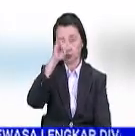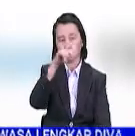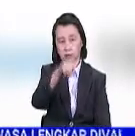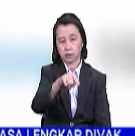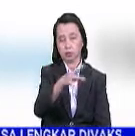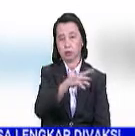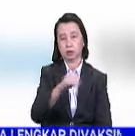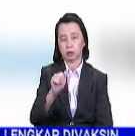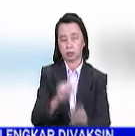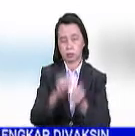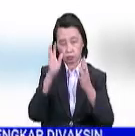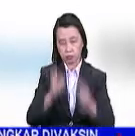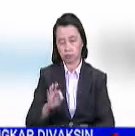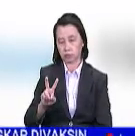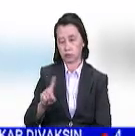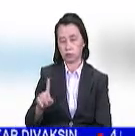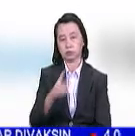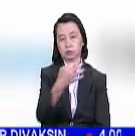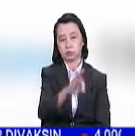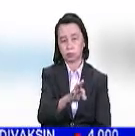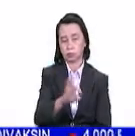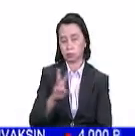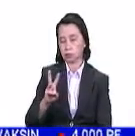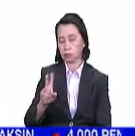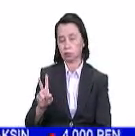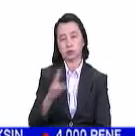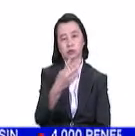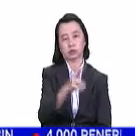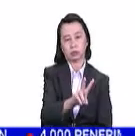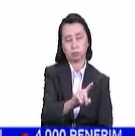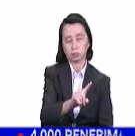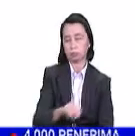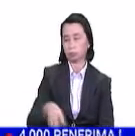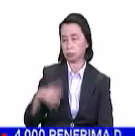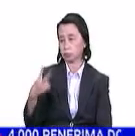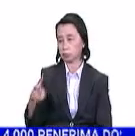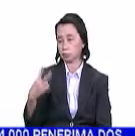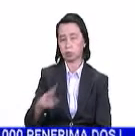dengan keputusan 21-19, 16-21, 12-21.